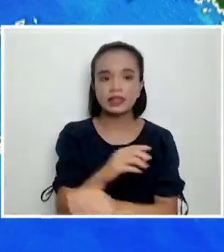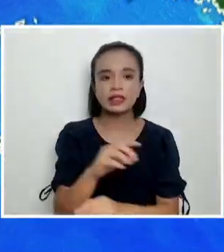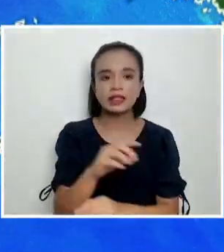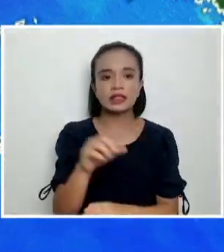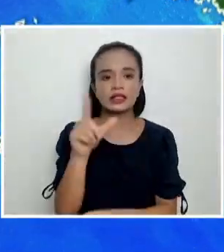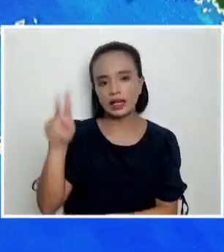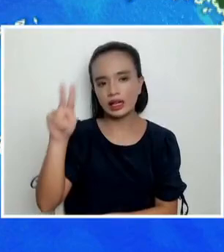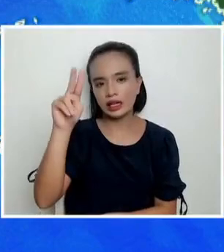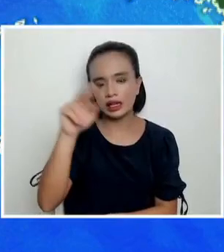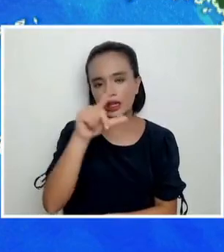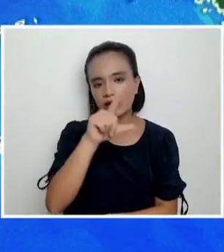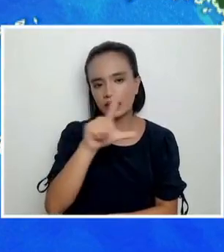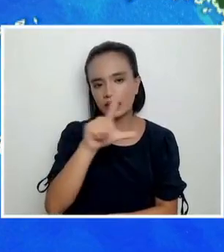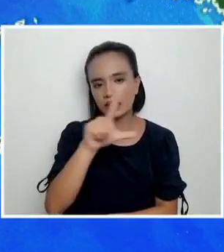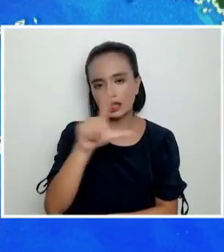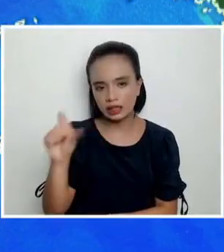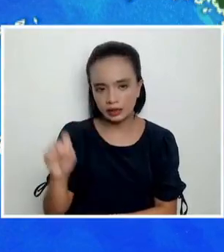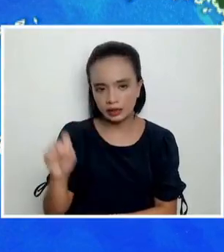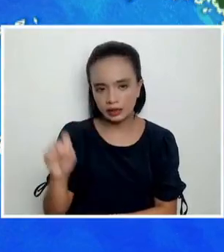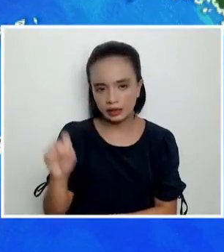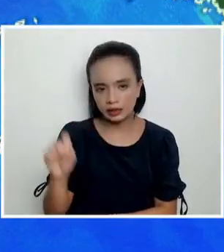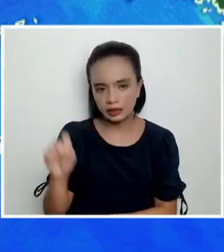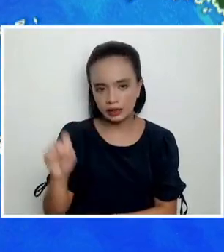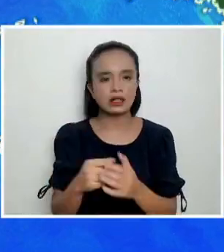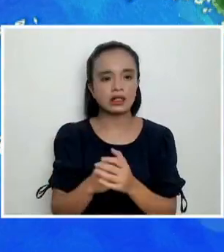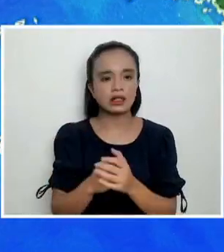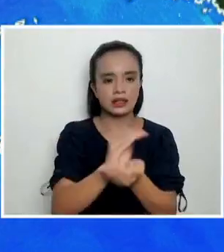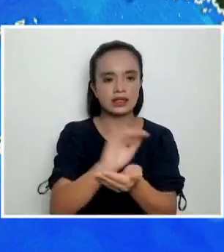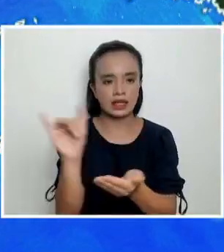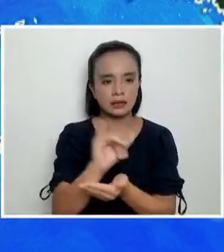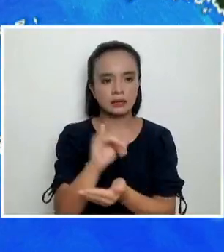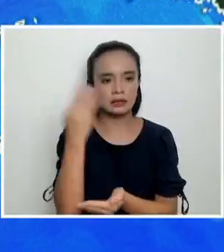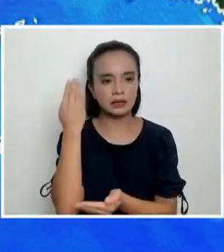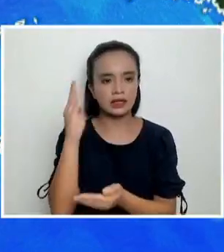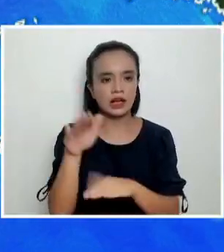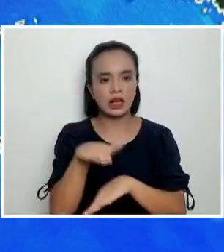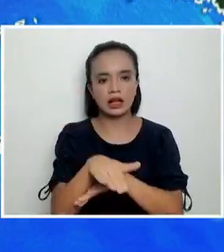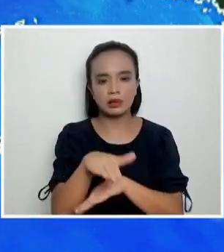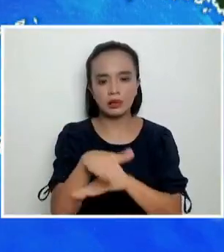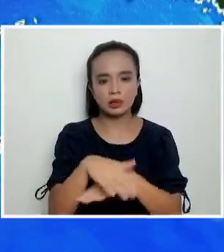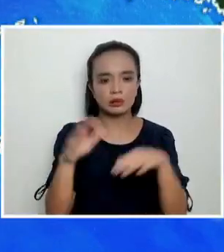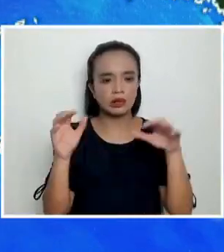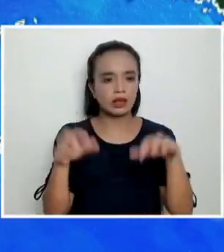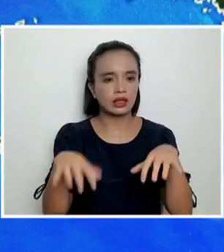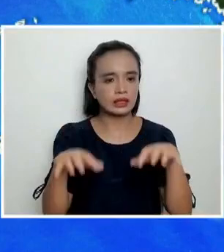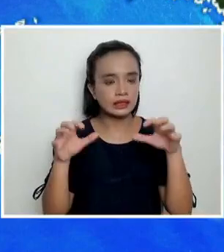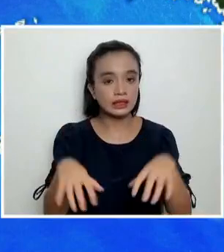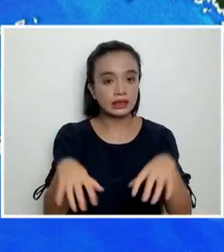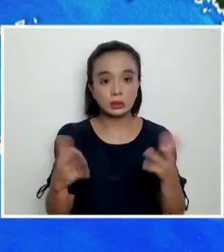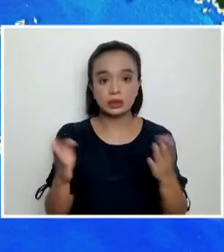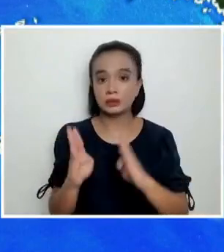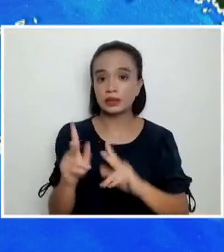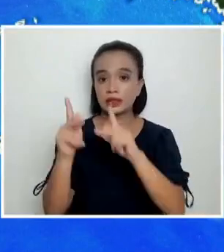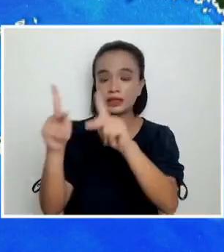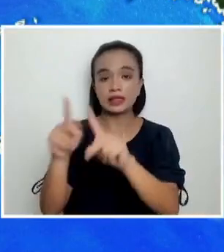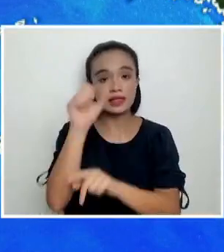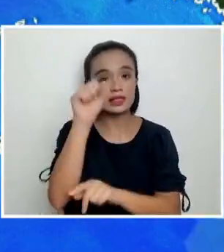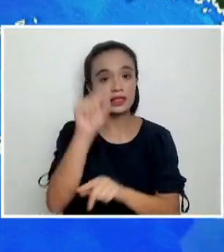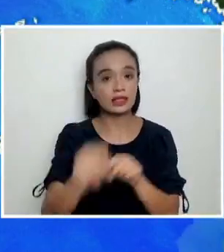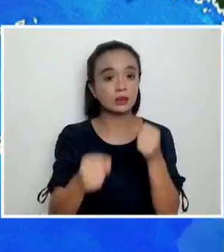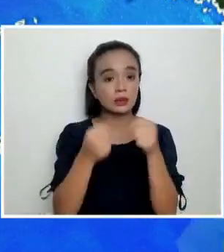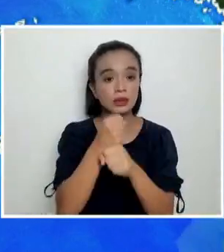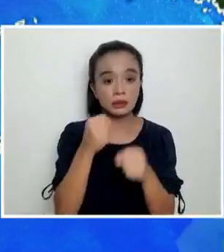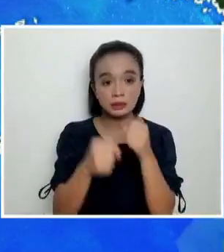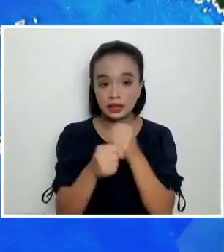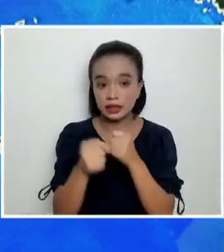may Sokcergen at Zamboanga maging sa Basilan. Sa hapon, malakas ang ulan dito sa bahagi ng Bukidnon at South Cotabato at